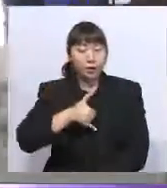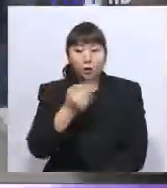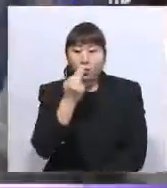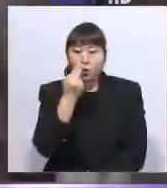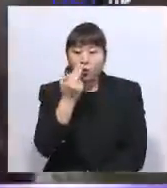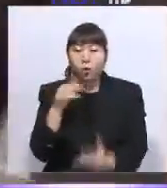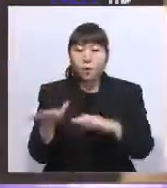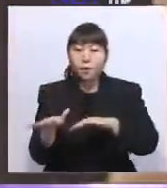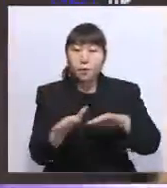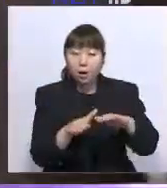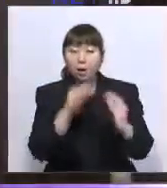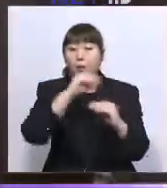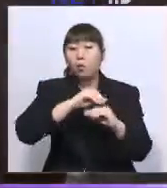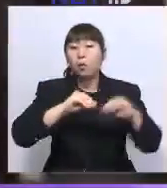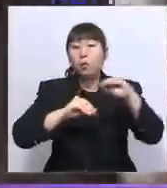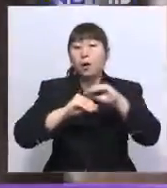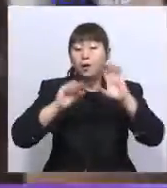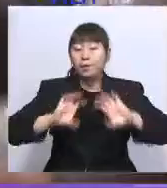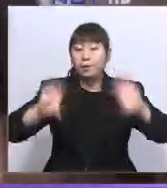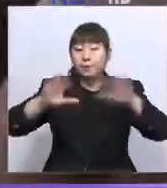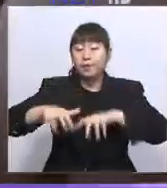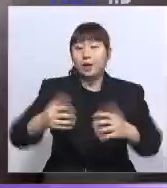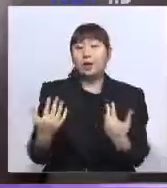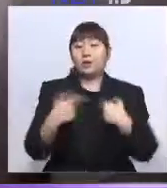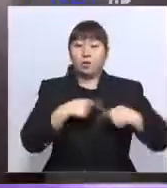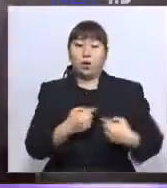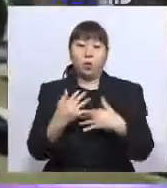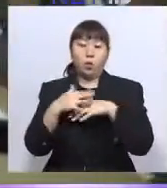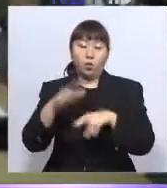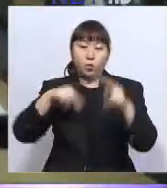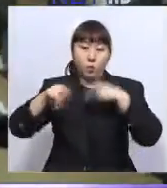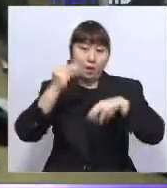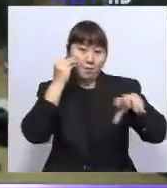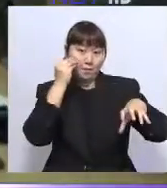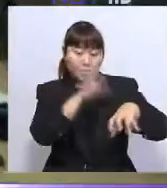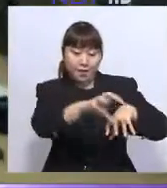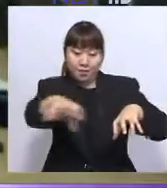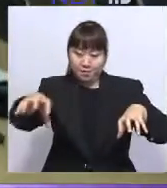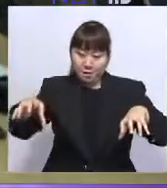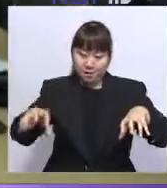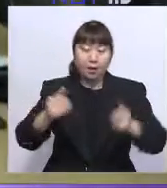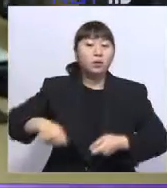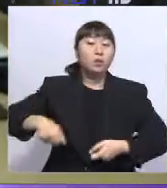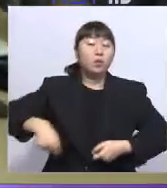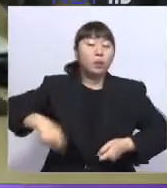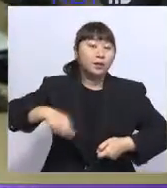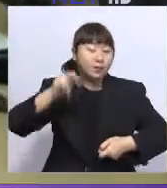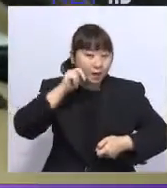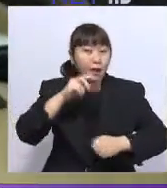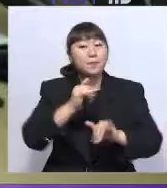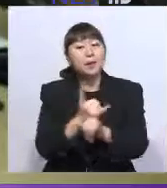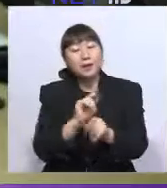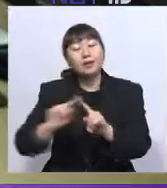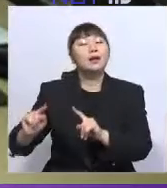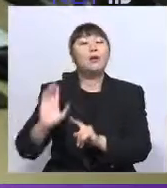ความพร้อมการขับเคลื่อนโครงการประชารัฐร่วมใจดูแลความปลอดภัยบ้านประชาชนในช่วงเทศกาลสำคัญของสำนักงานตำรวจ